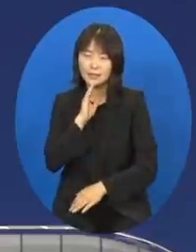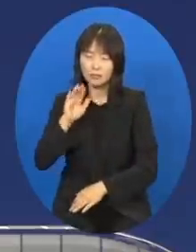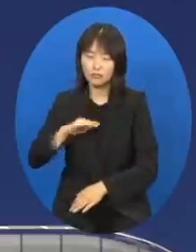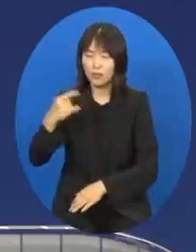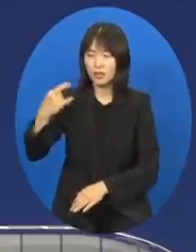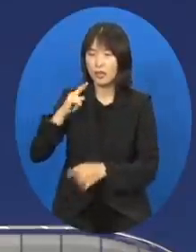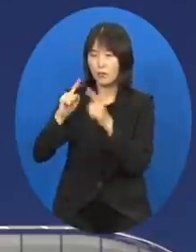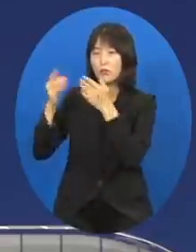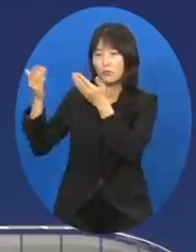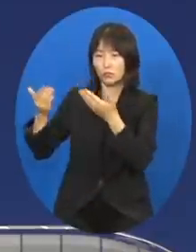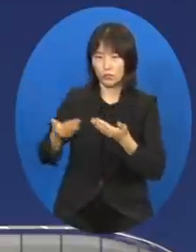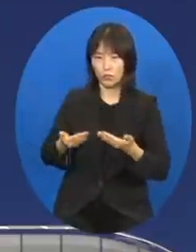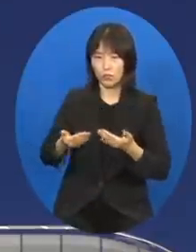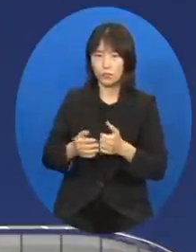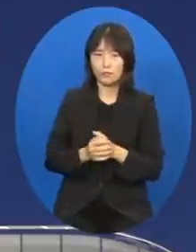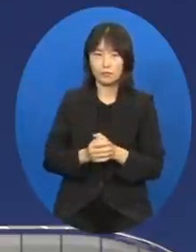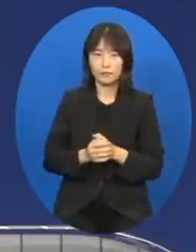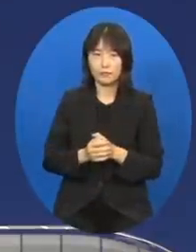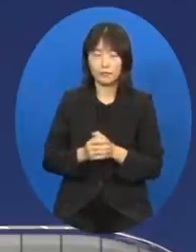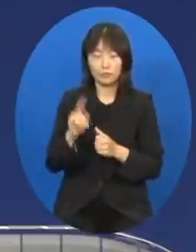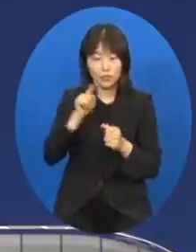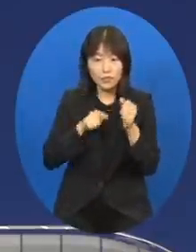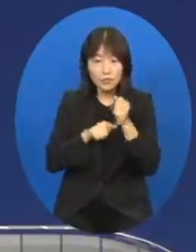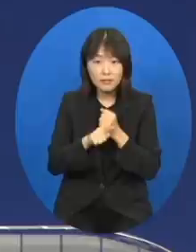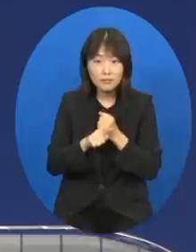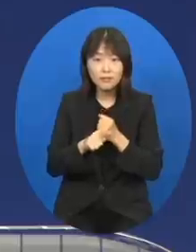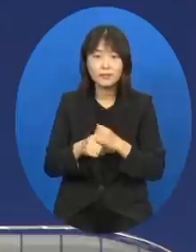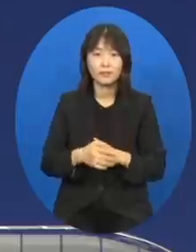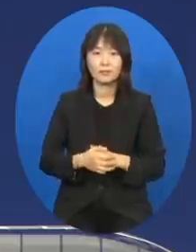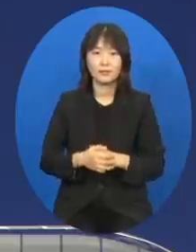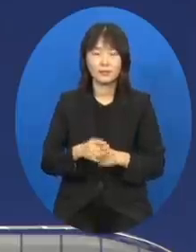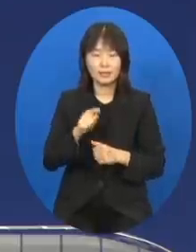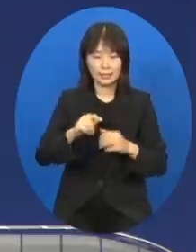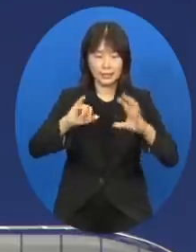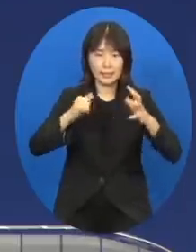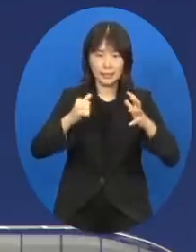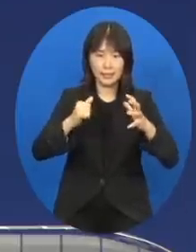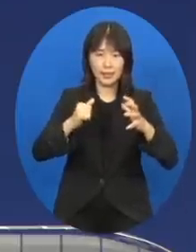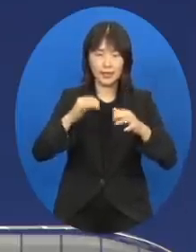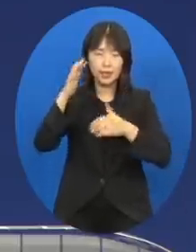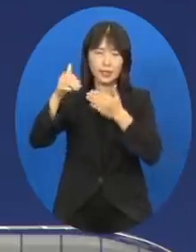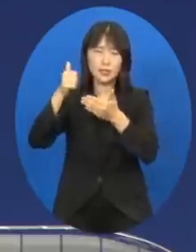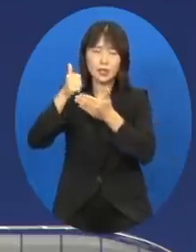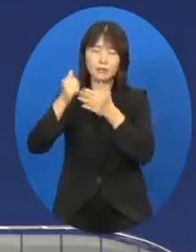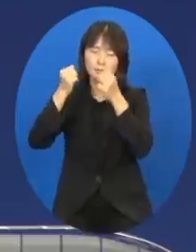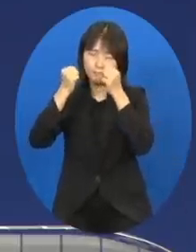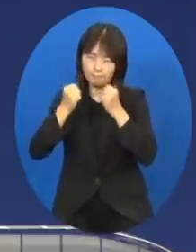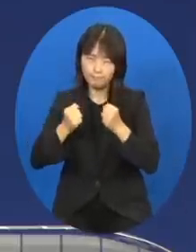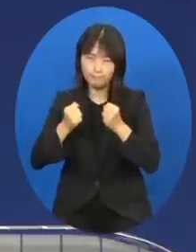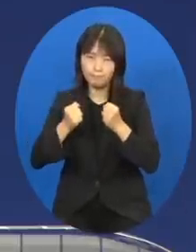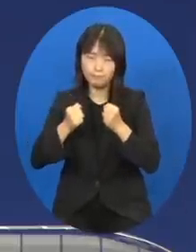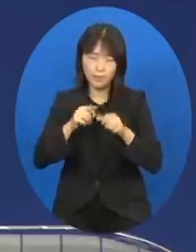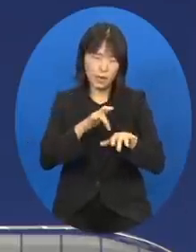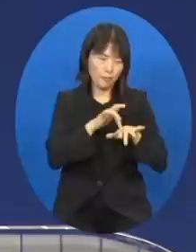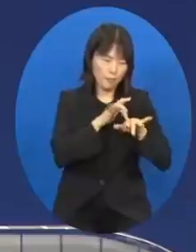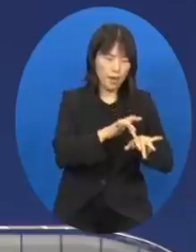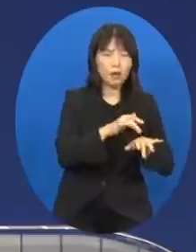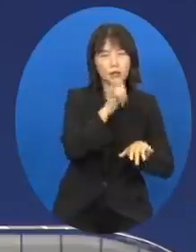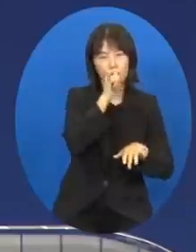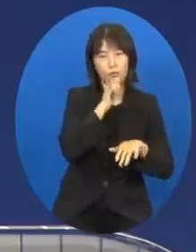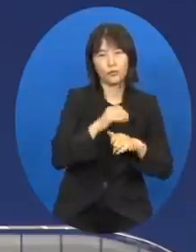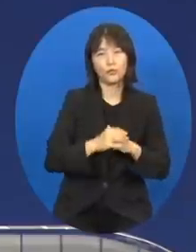있어요. 어떤 뜻이냐 하면 이 세상에 하나님이 계시고 마귀가 있다는